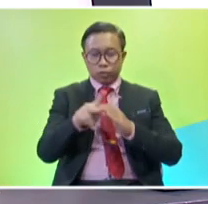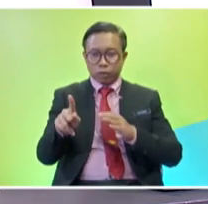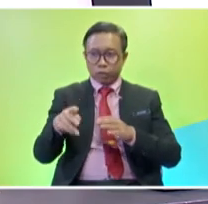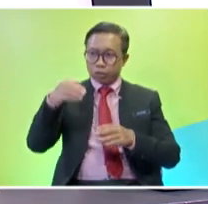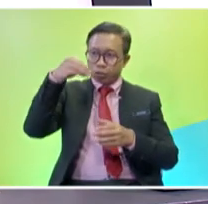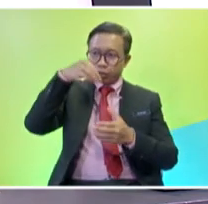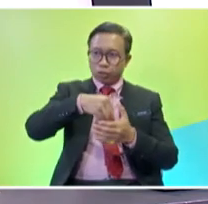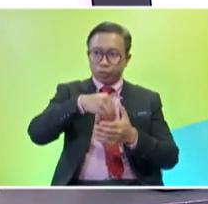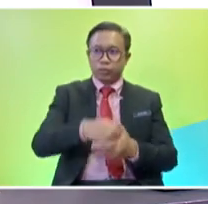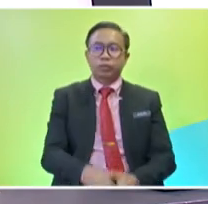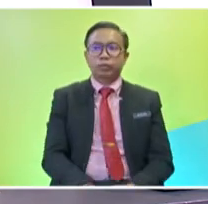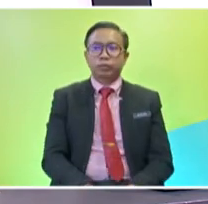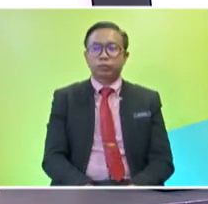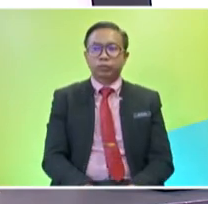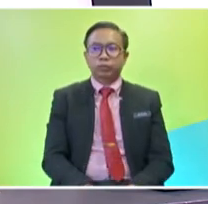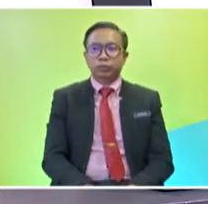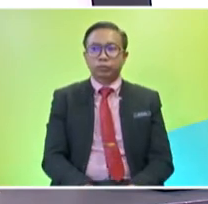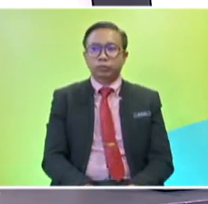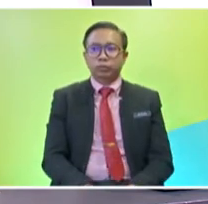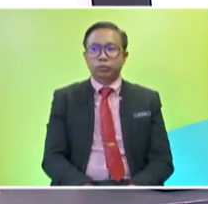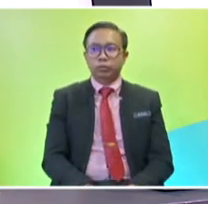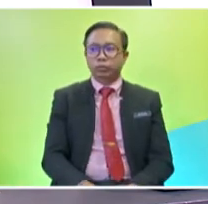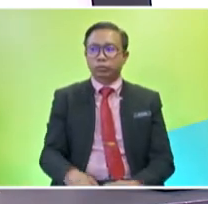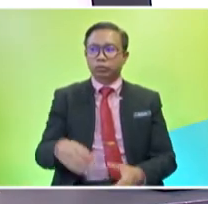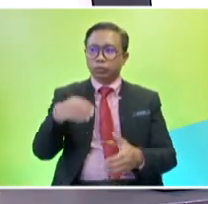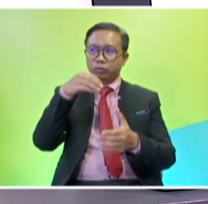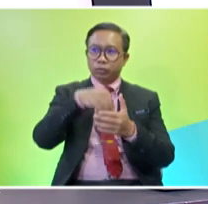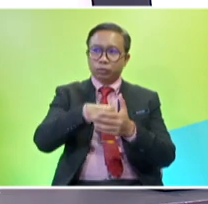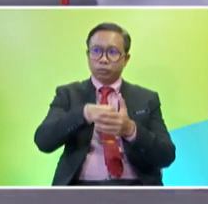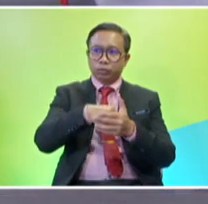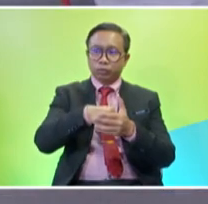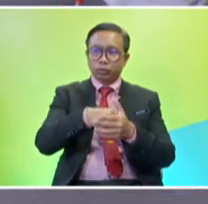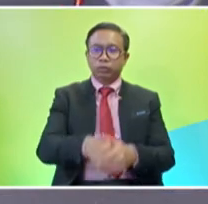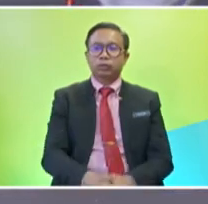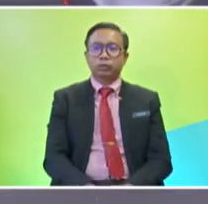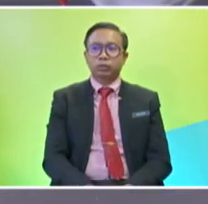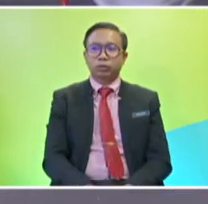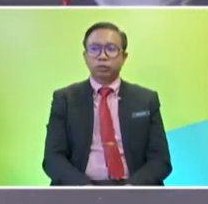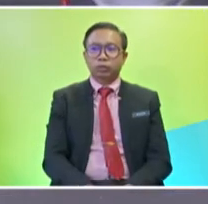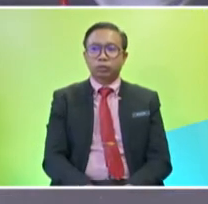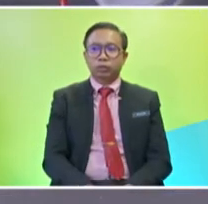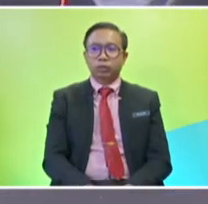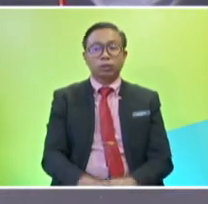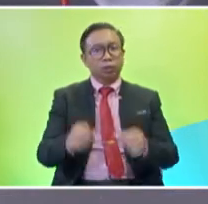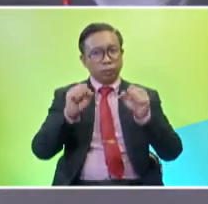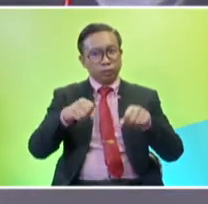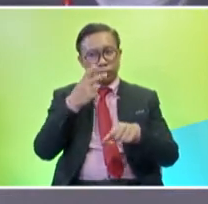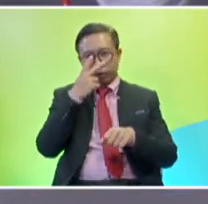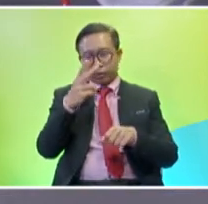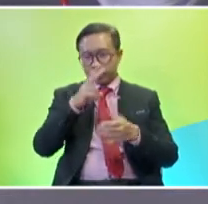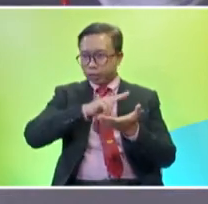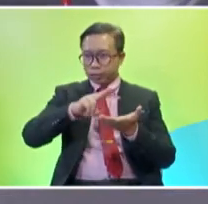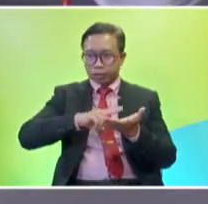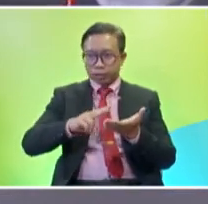ke dalam elektrolit kita Larutan natrium klorida Oke beli nampak bacaan